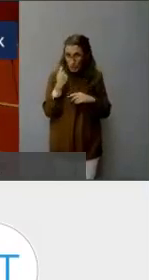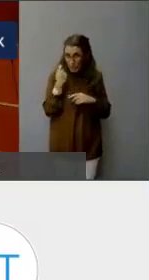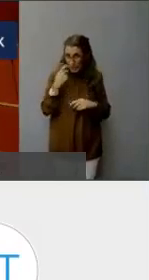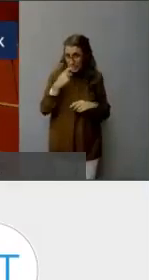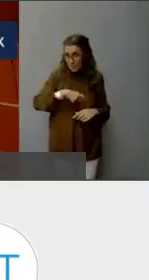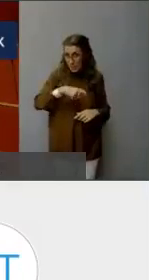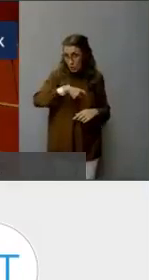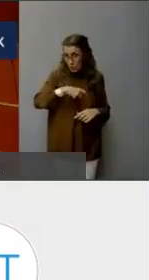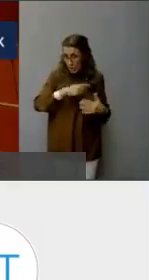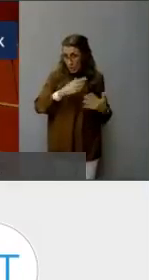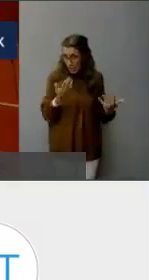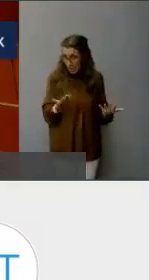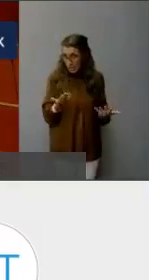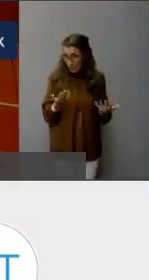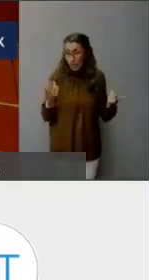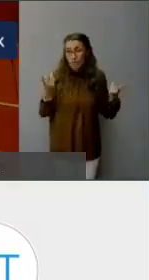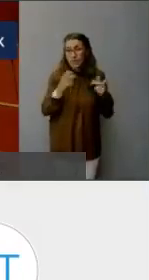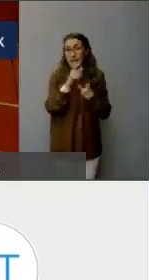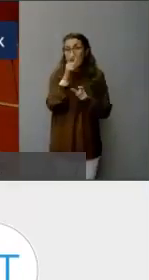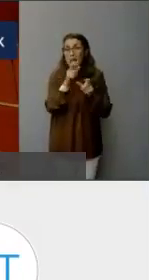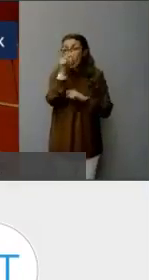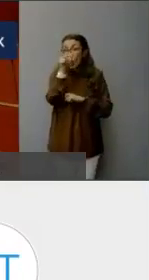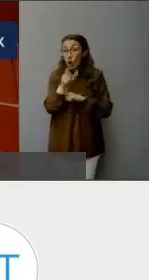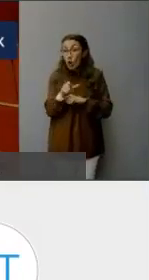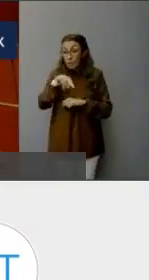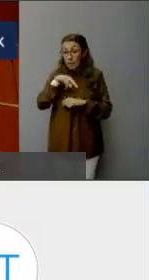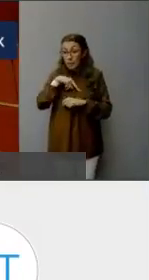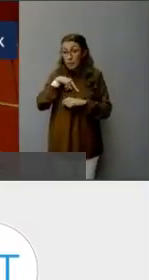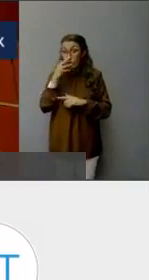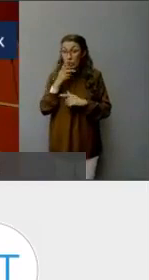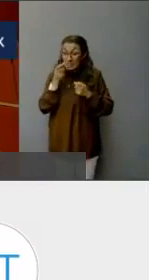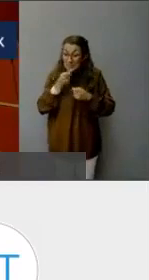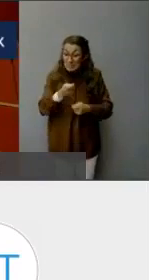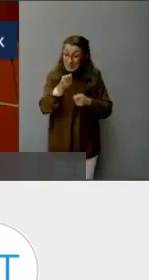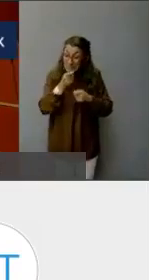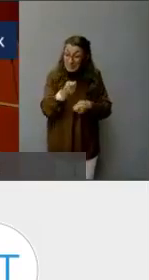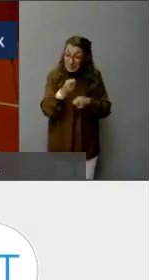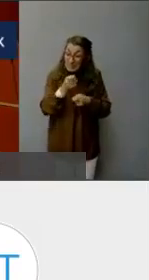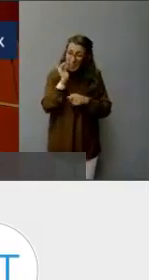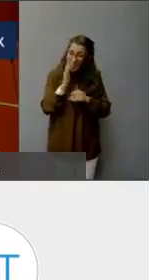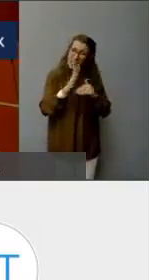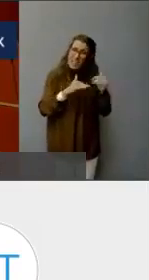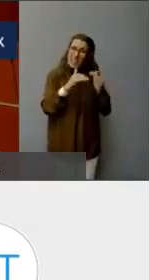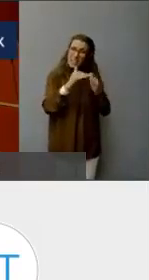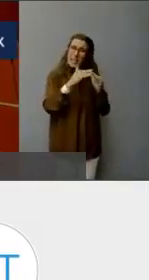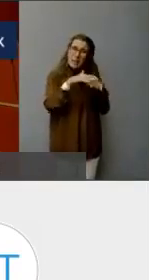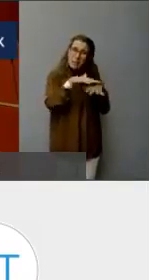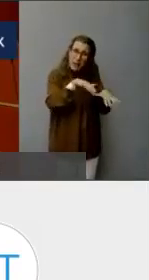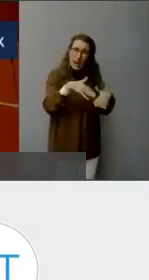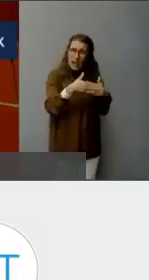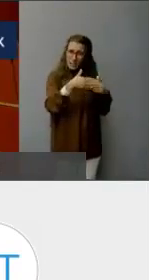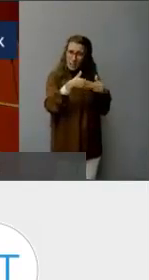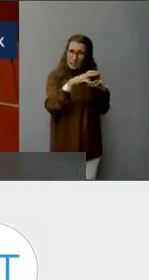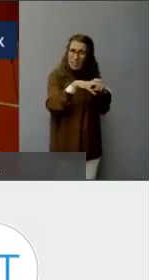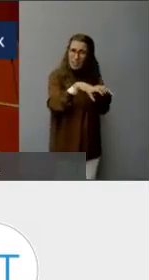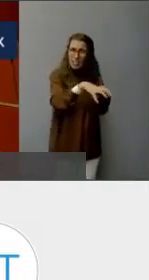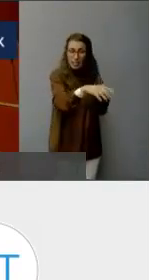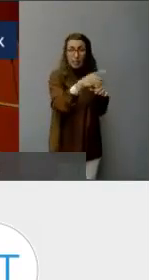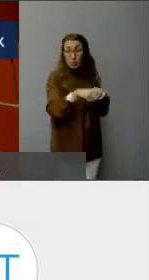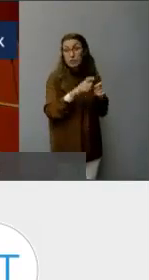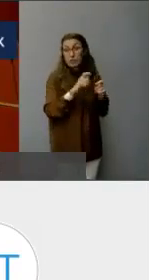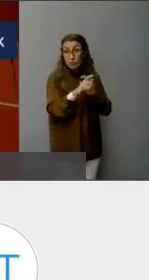il proprietario spingerà per portare le villette sul mare perché mi vende meglio le menti di piu ha piu ha piu a più